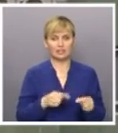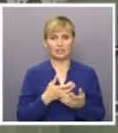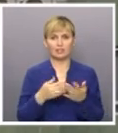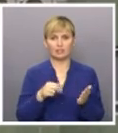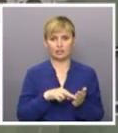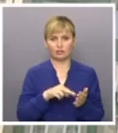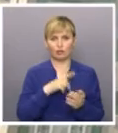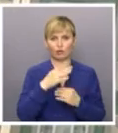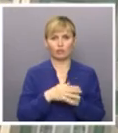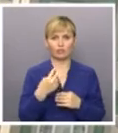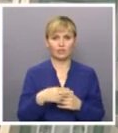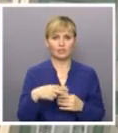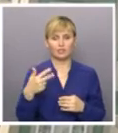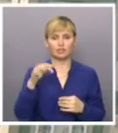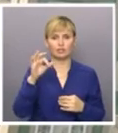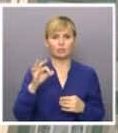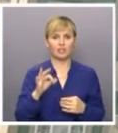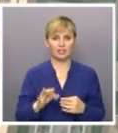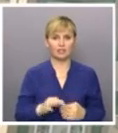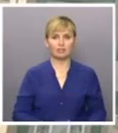цены порядка 20-30%.